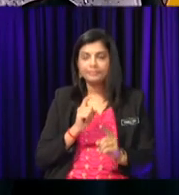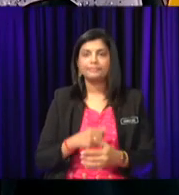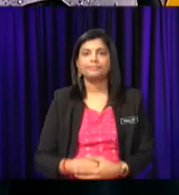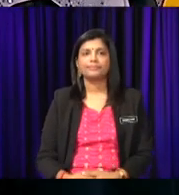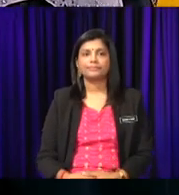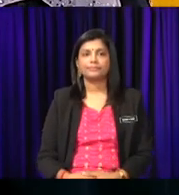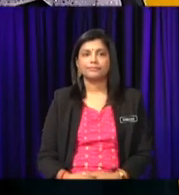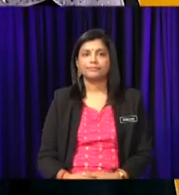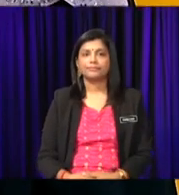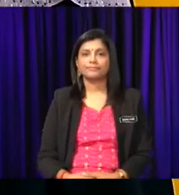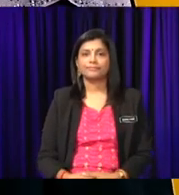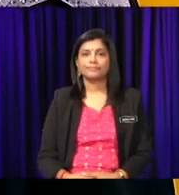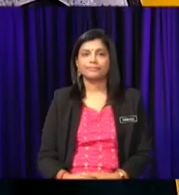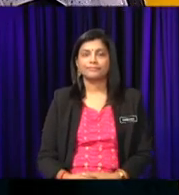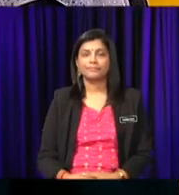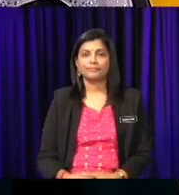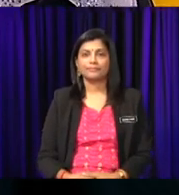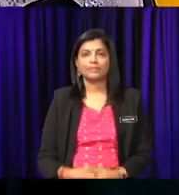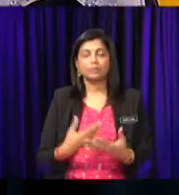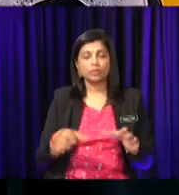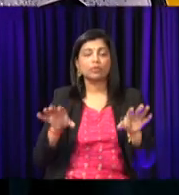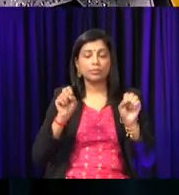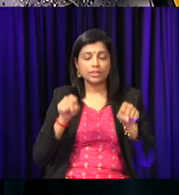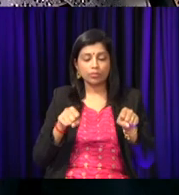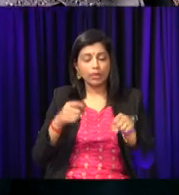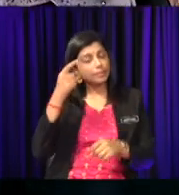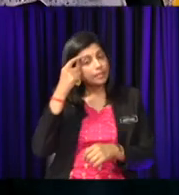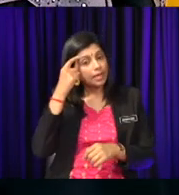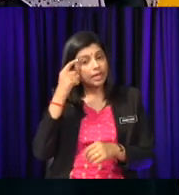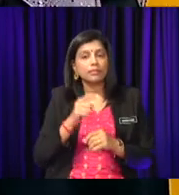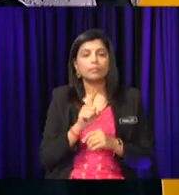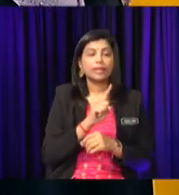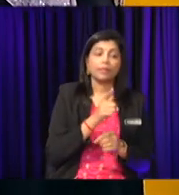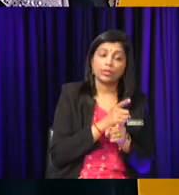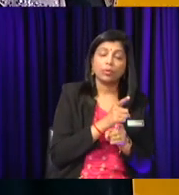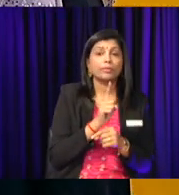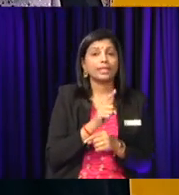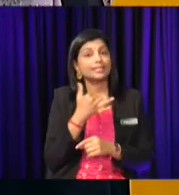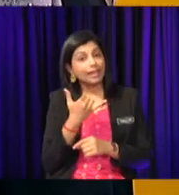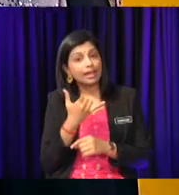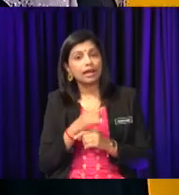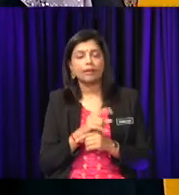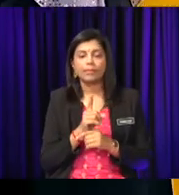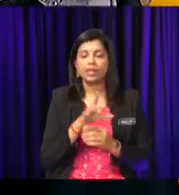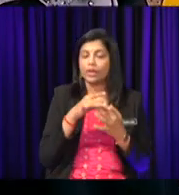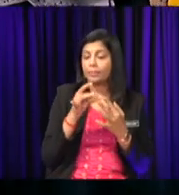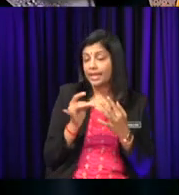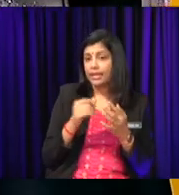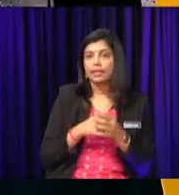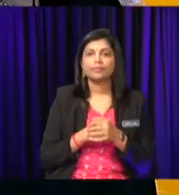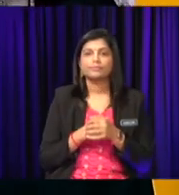kemudian mereka juga perlu membuat pertimbangan terhadap bentuk dan juga maklumat yang dibaca itu saja